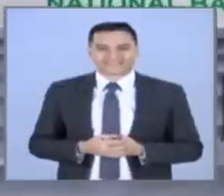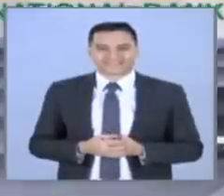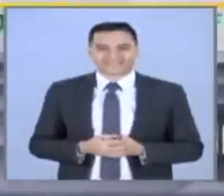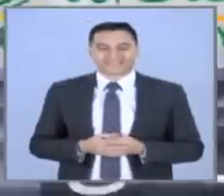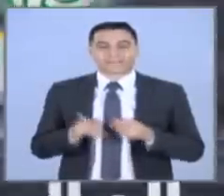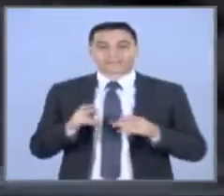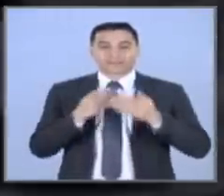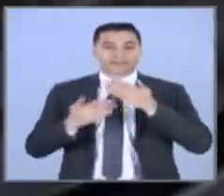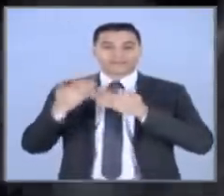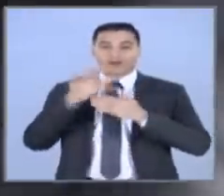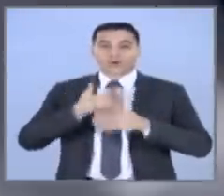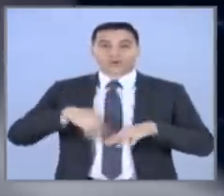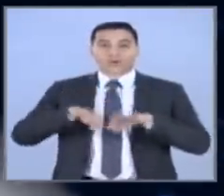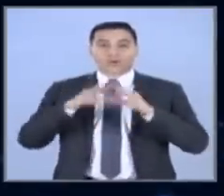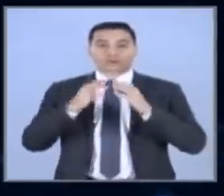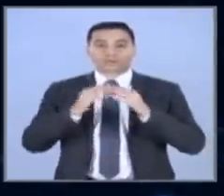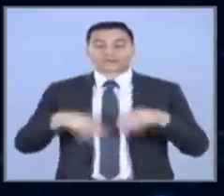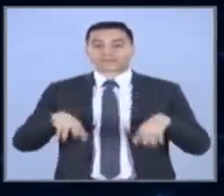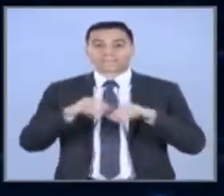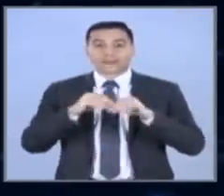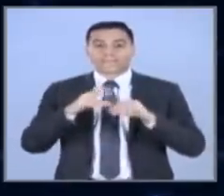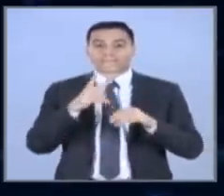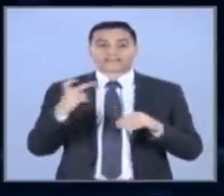في الحلقات اللي فاتت عائلات مصر جمعت